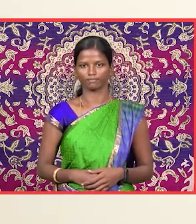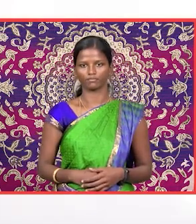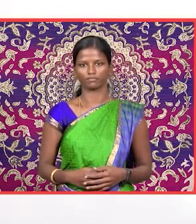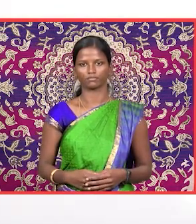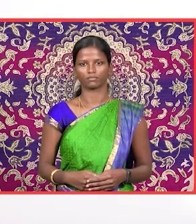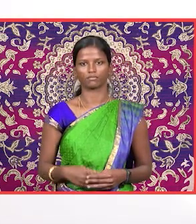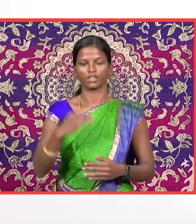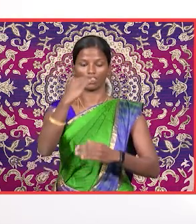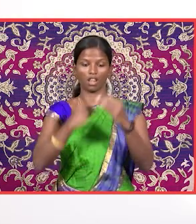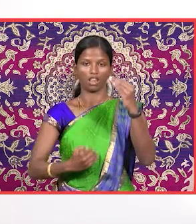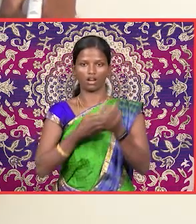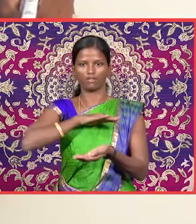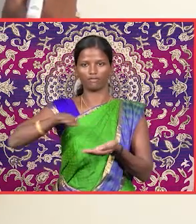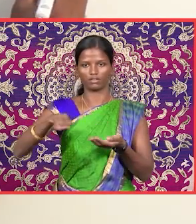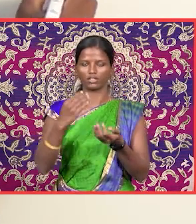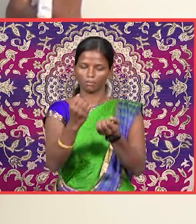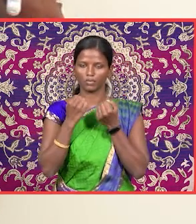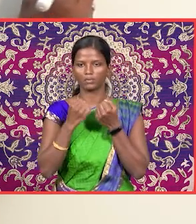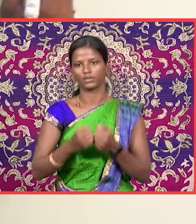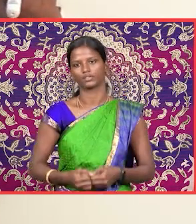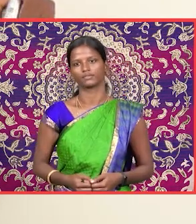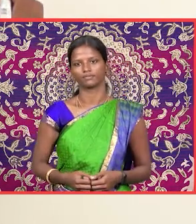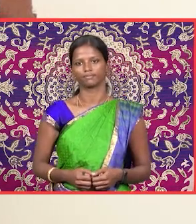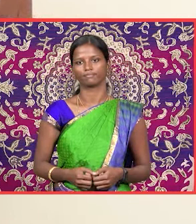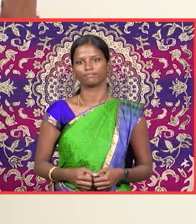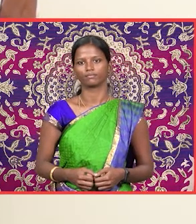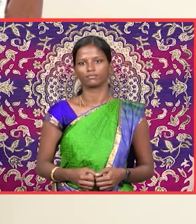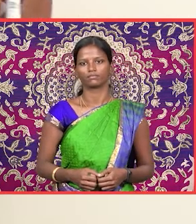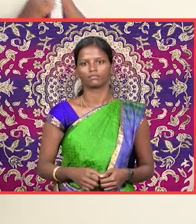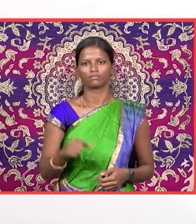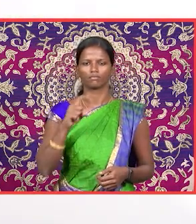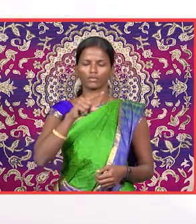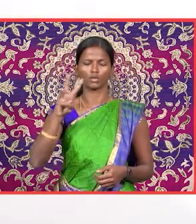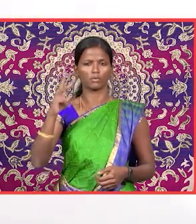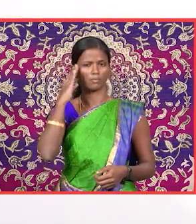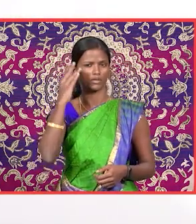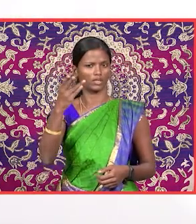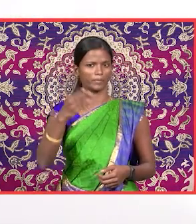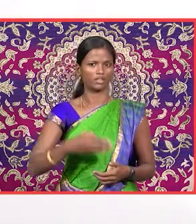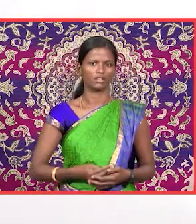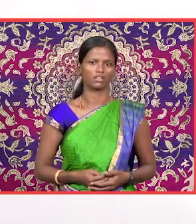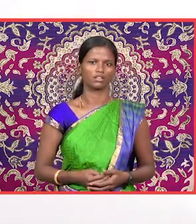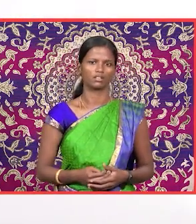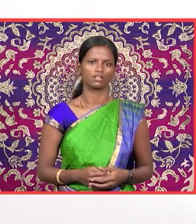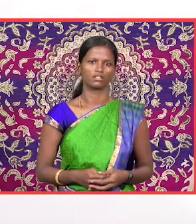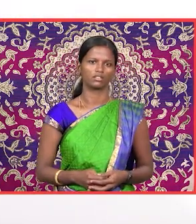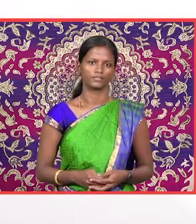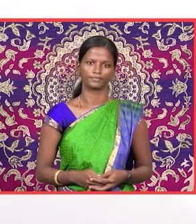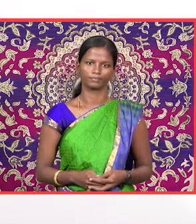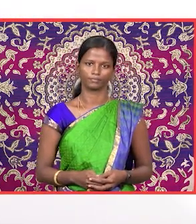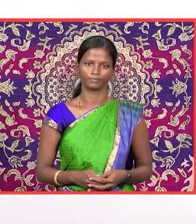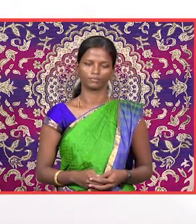100/13%. இப்படின்னு எடுத்துக்கலாம், நம்ம வகுத்து எழுதி கண்டுபிடிச்சிக்கலாம். எத்தனை 13 வரும்,